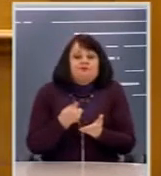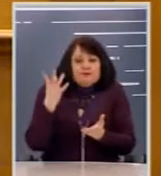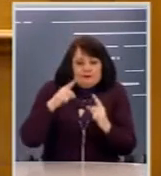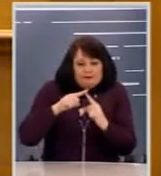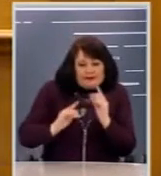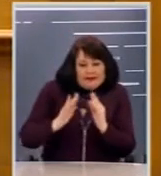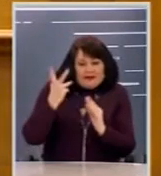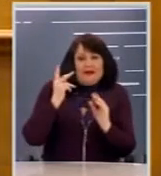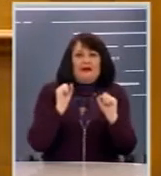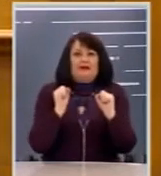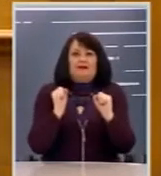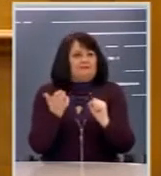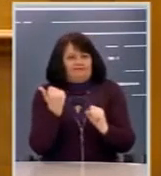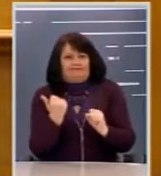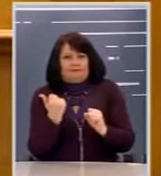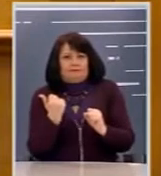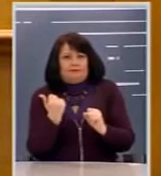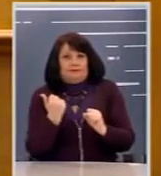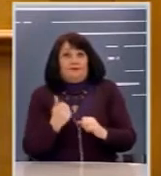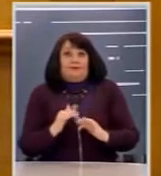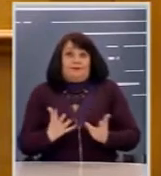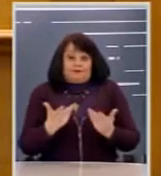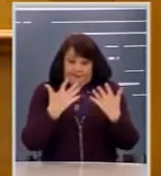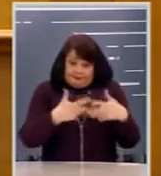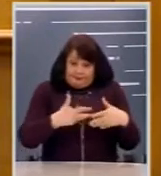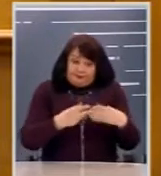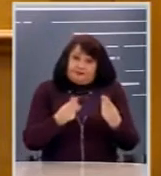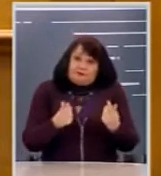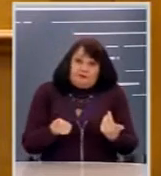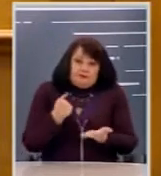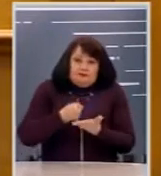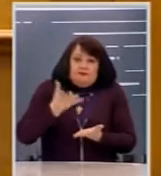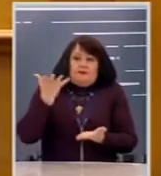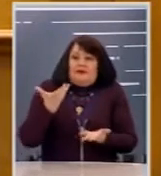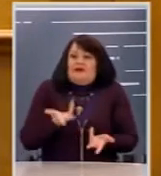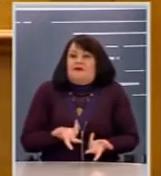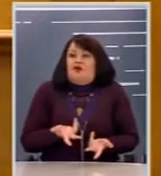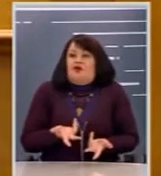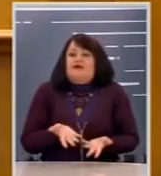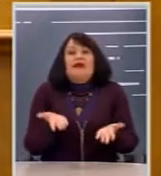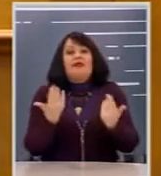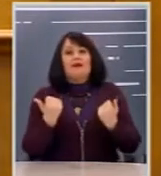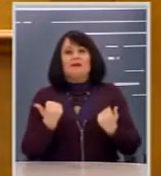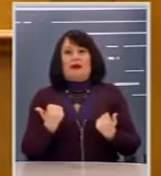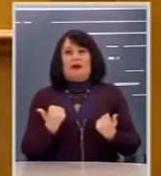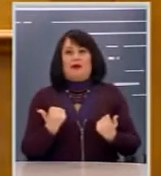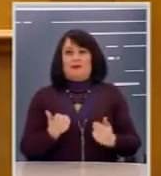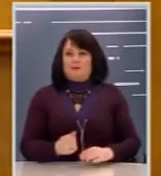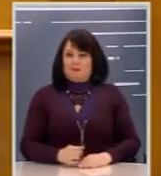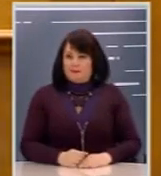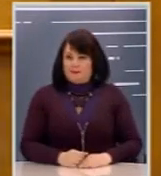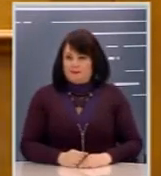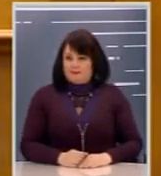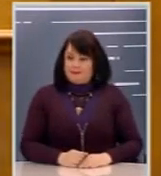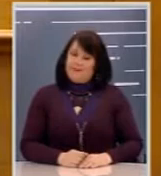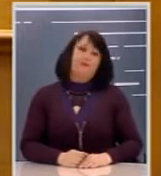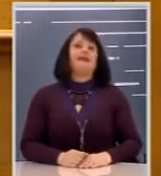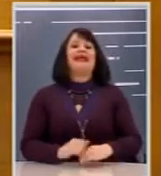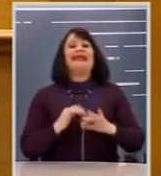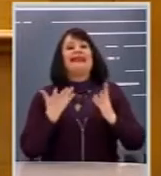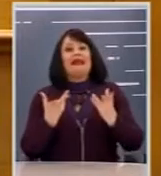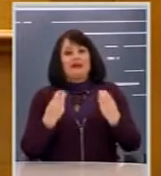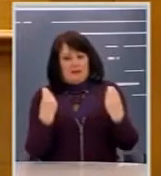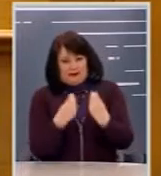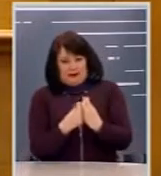υγείας. Δηλαδή αυτός ο μηχανισμός, για να γίνομαι κατανοητός, ότι πέρα από την κλινική καταλληλότητα